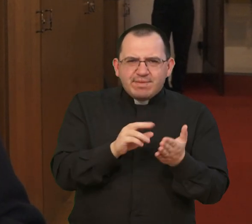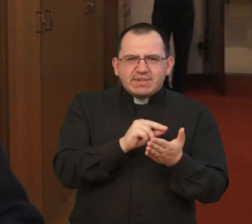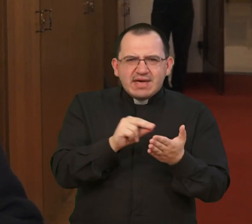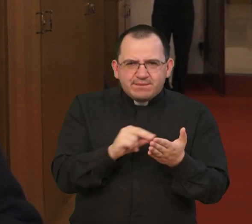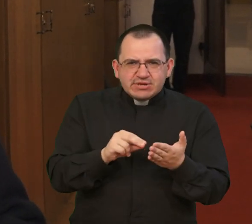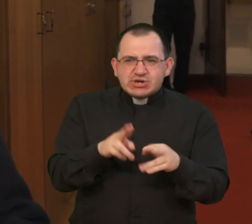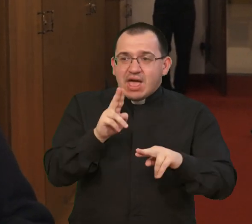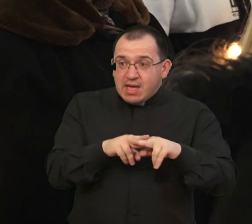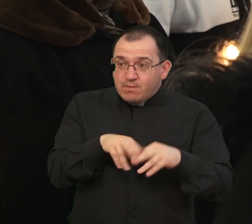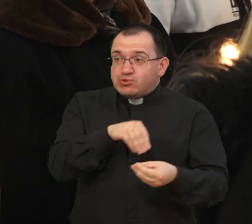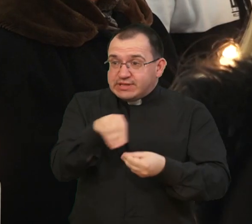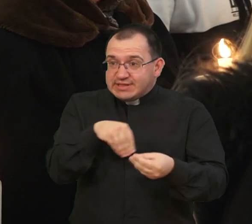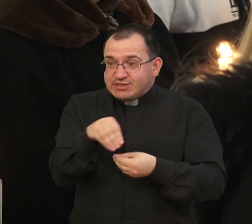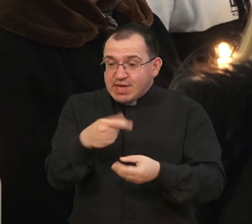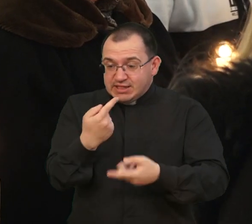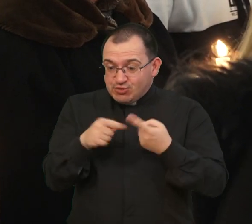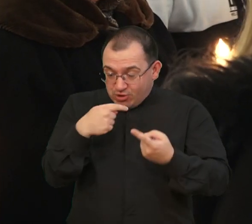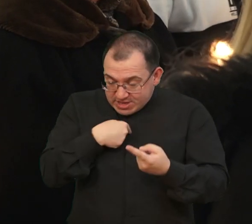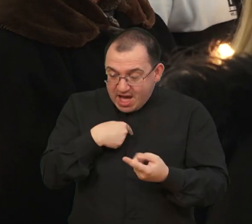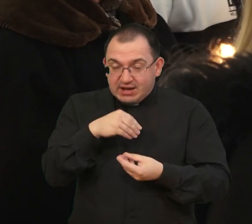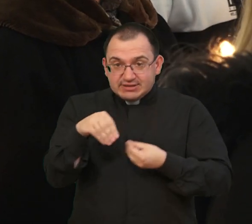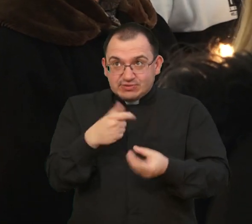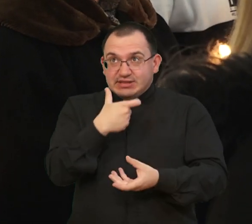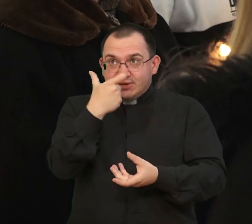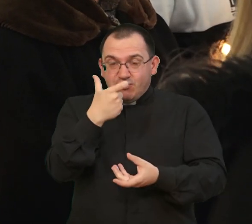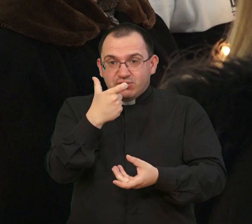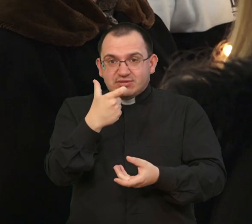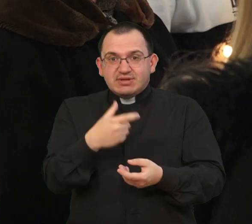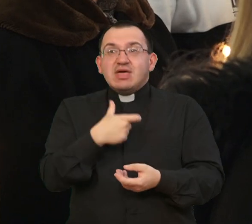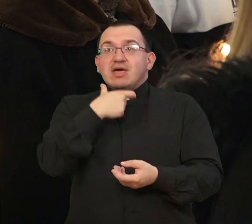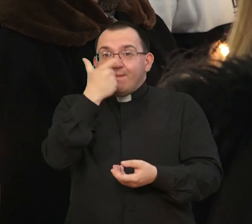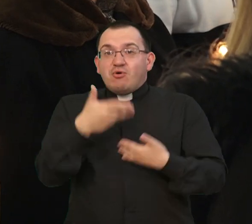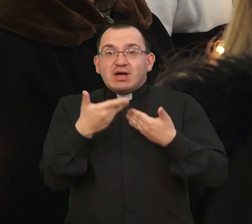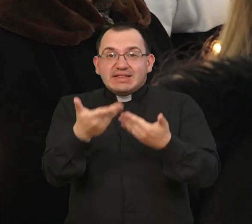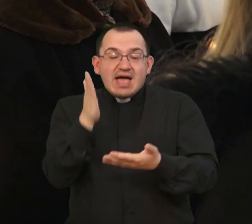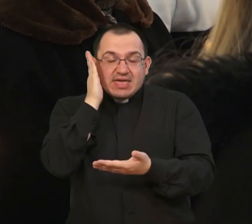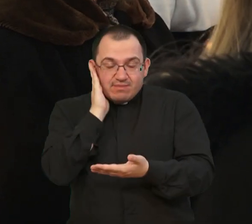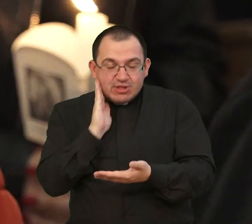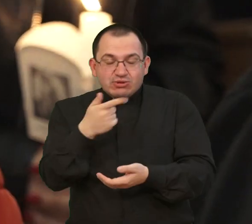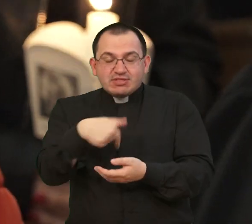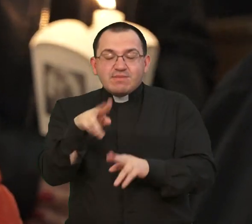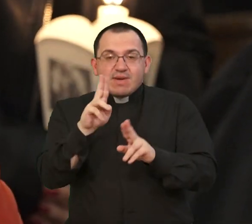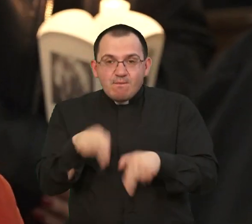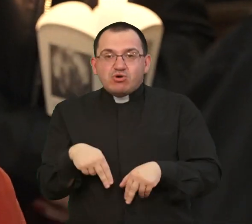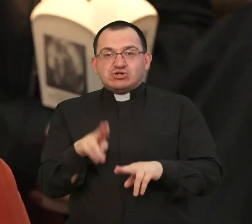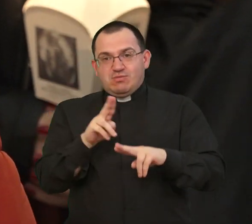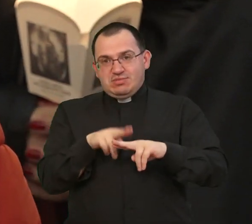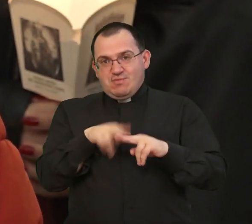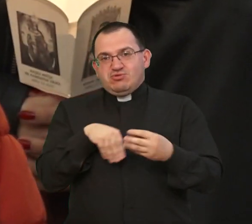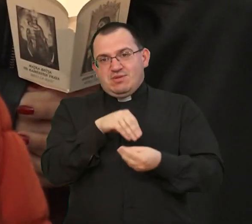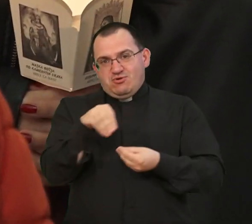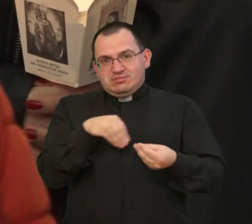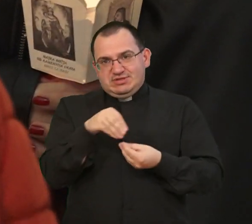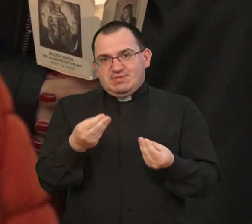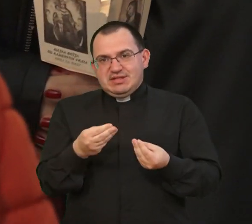jer ja sam svet, što nas još poziva iz Levitskog zakonika, znači Bog nam daje milost da to možemo. I svakog od nas poziva